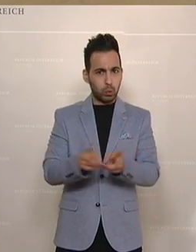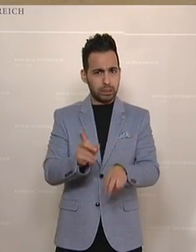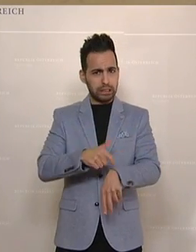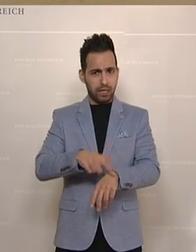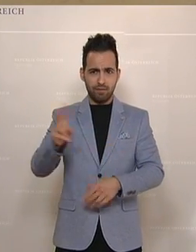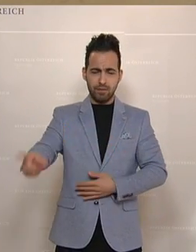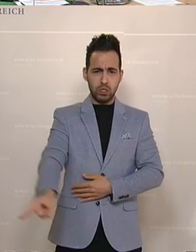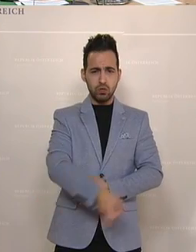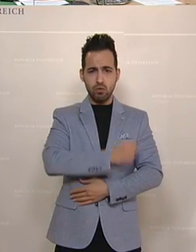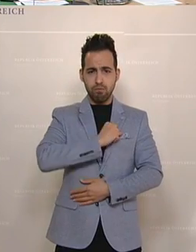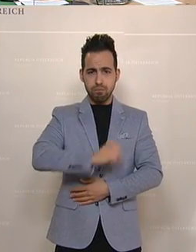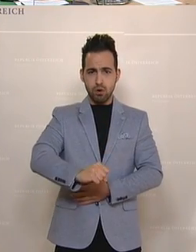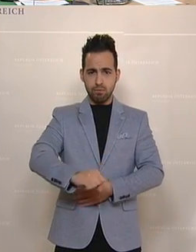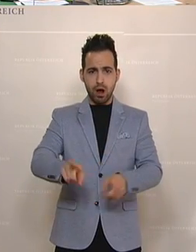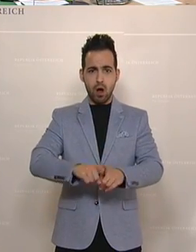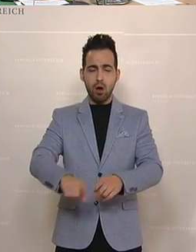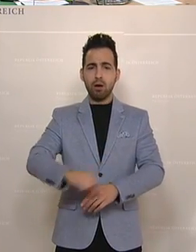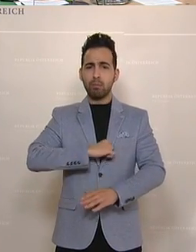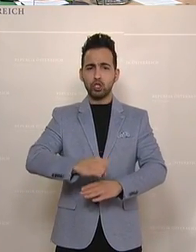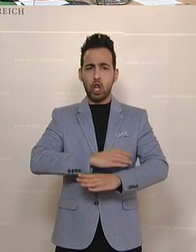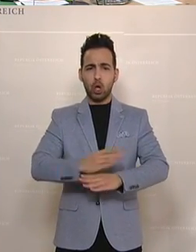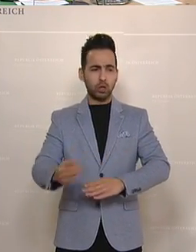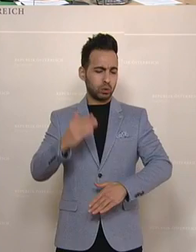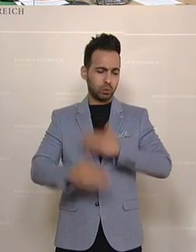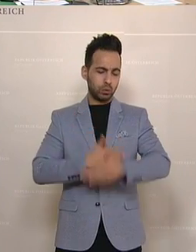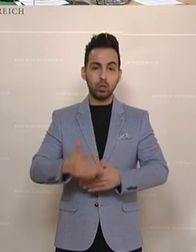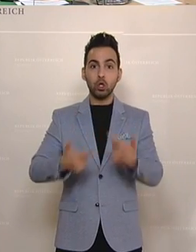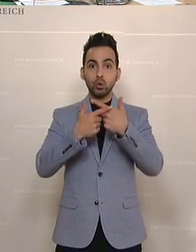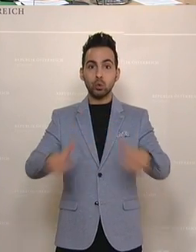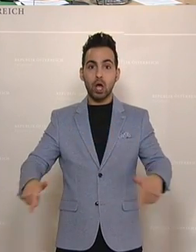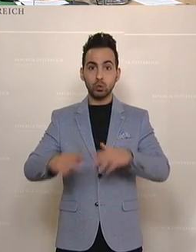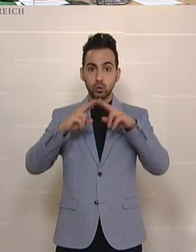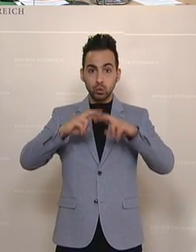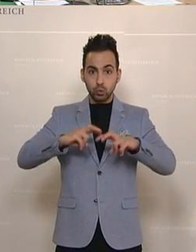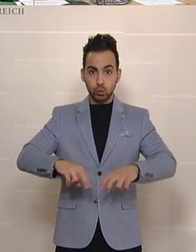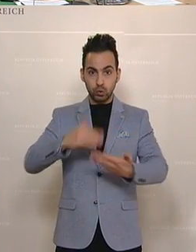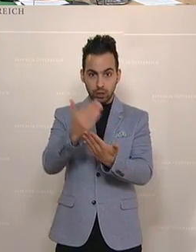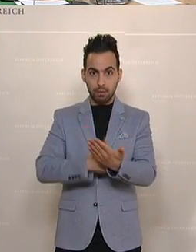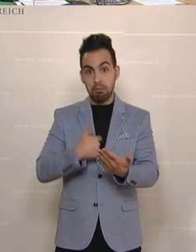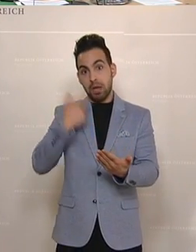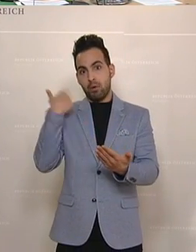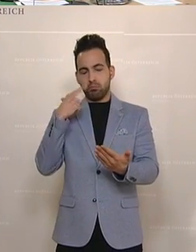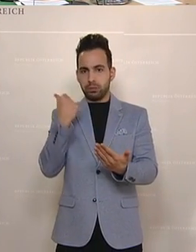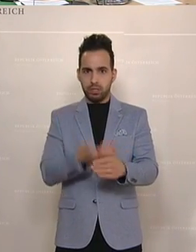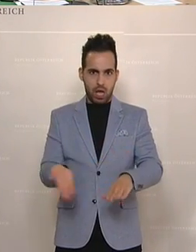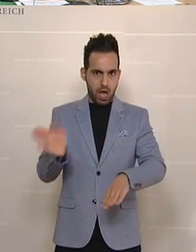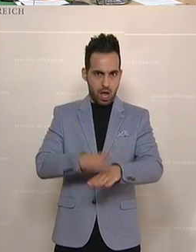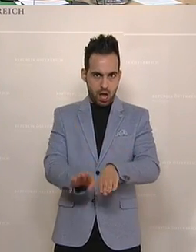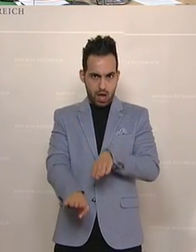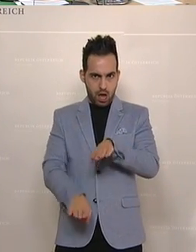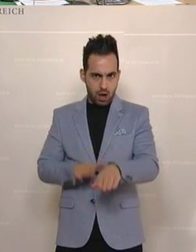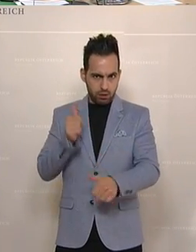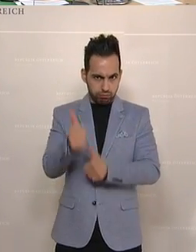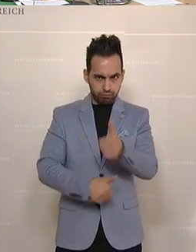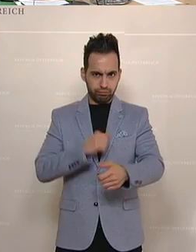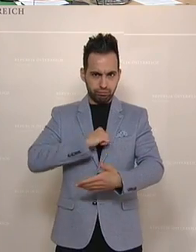Zeit und unter massivster Beschleunigung der Zulassungsstudien, aus meiner Sicht sogar eine zu starke Beschleunigung, ich hätte gerne mehr und